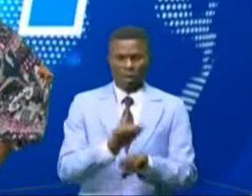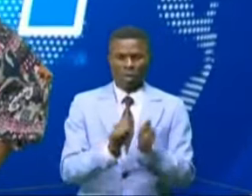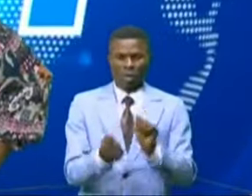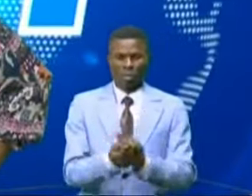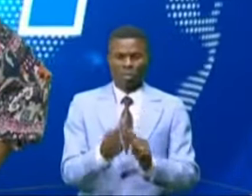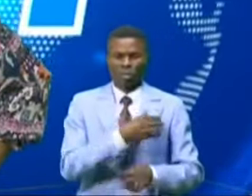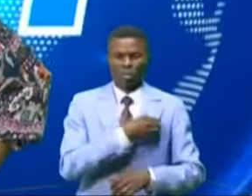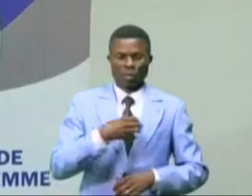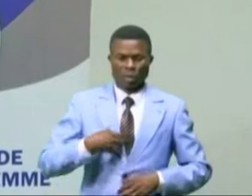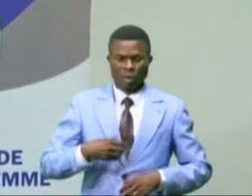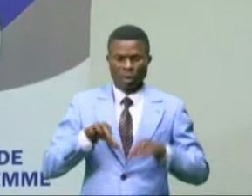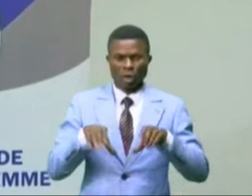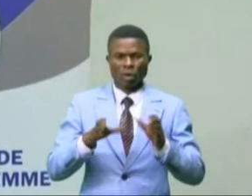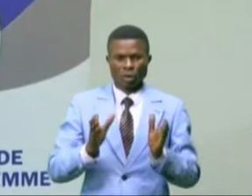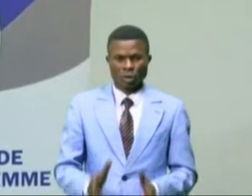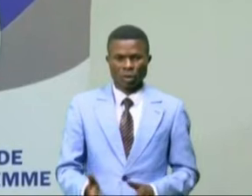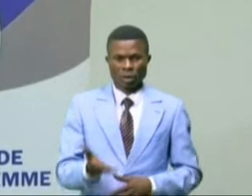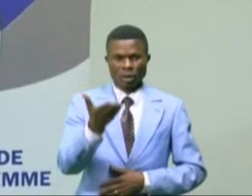congolaise.